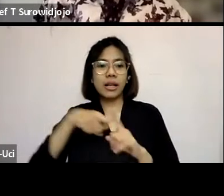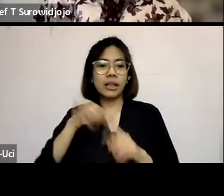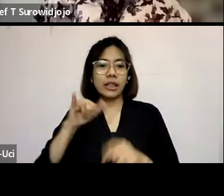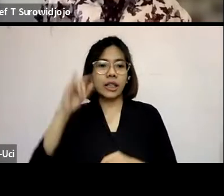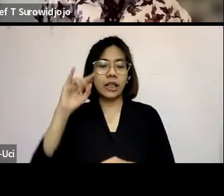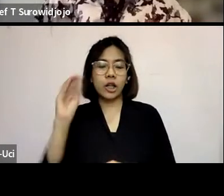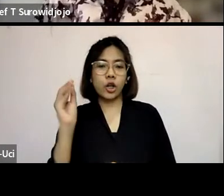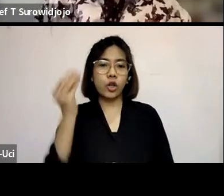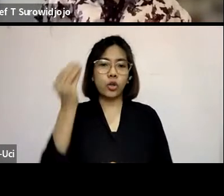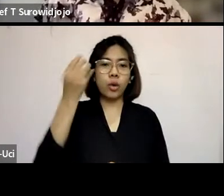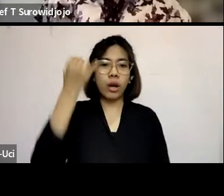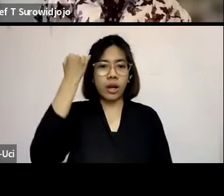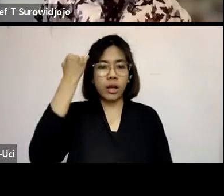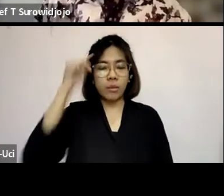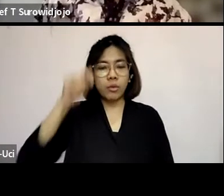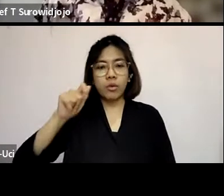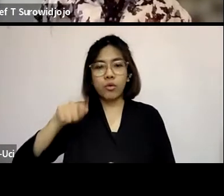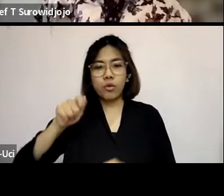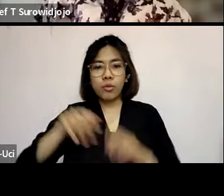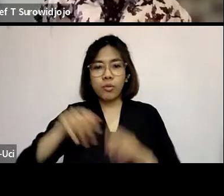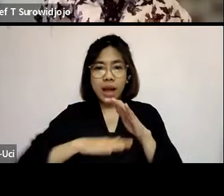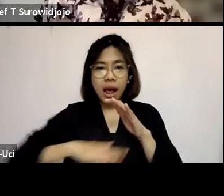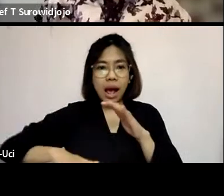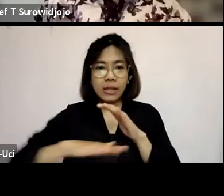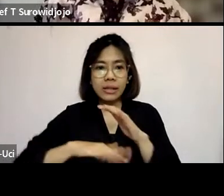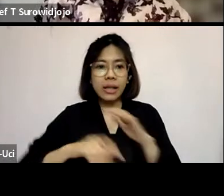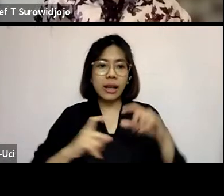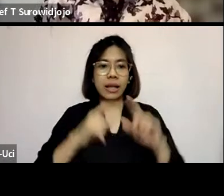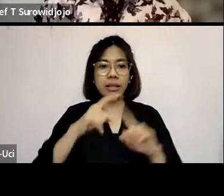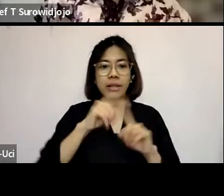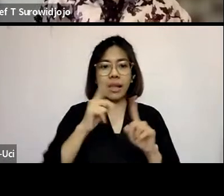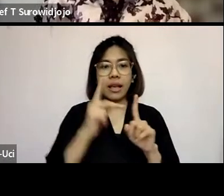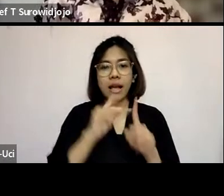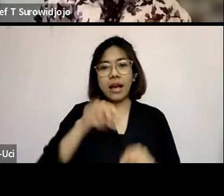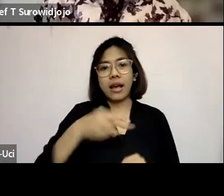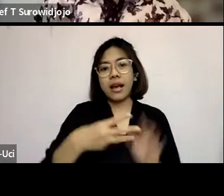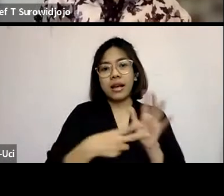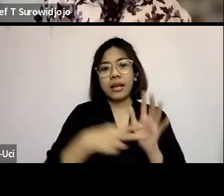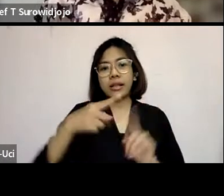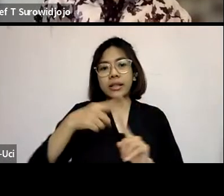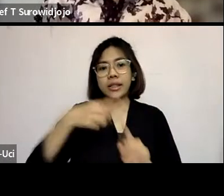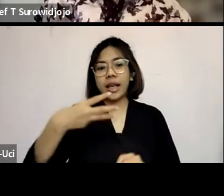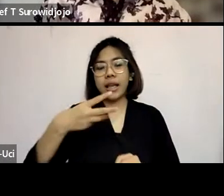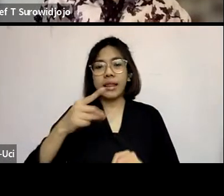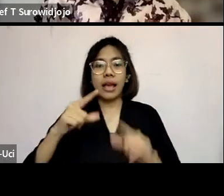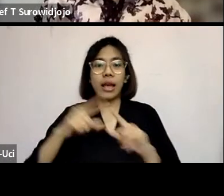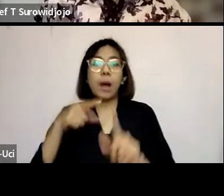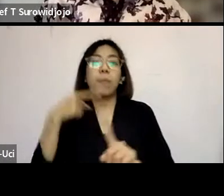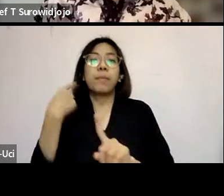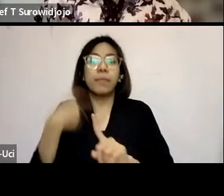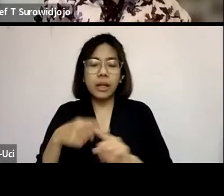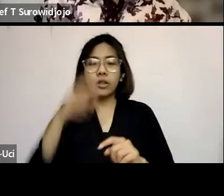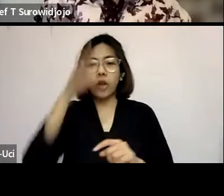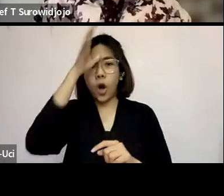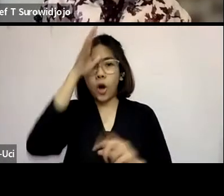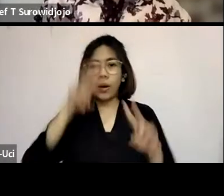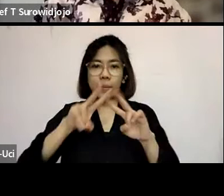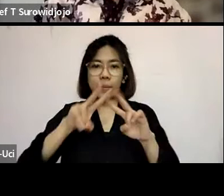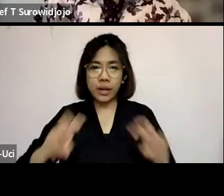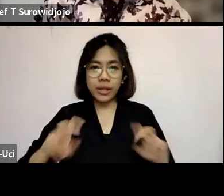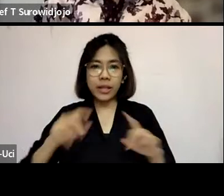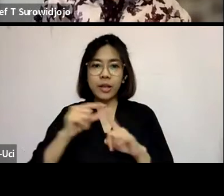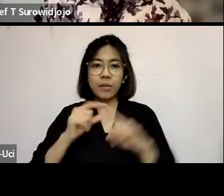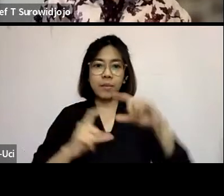tinggi hukum Indonesia jentera sekaligus peneliti pskk akan memandu diskusi kita hari ini diskusi kali ini in